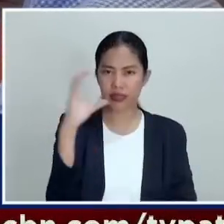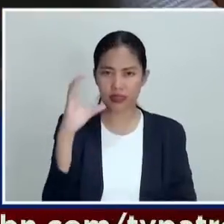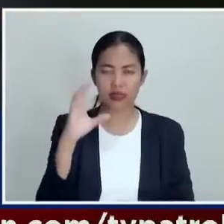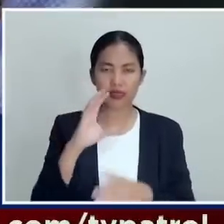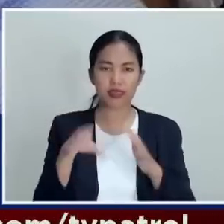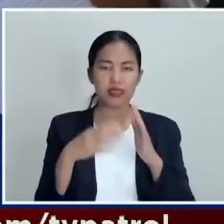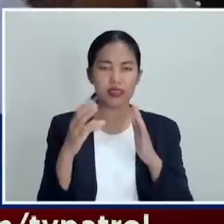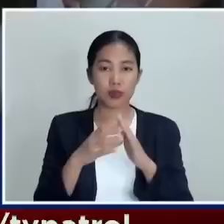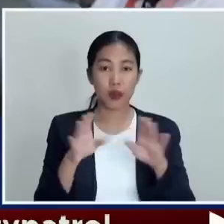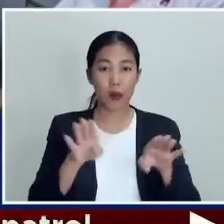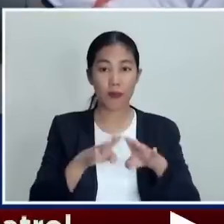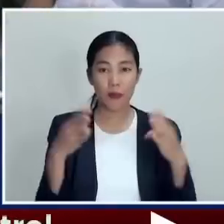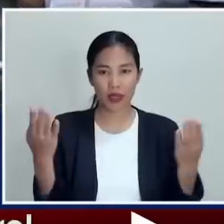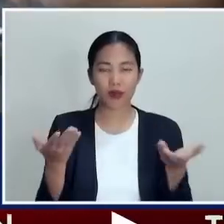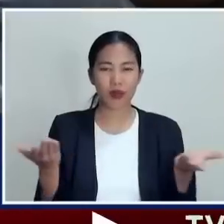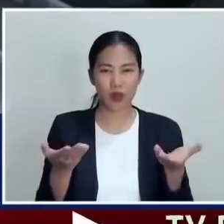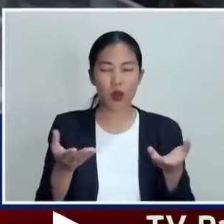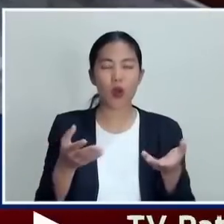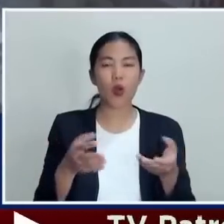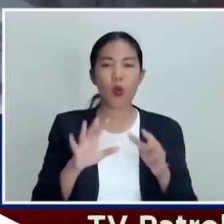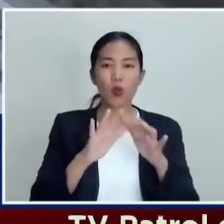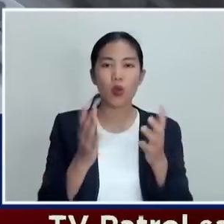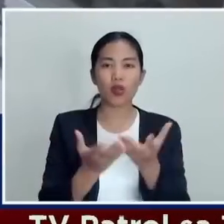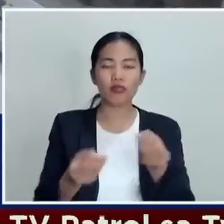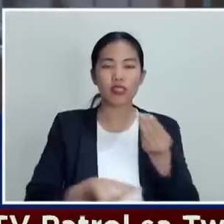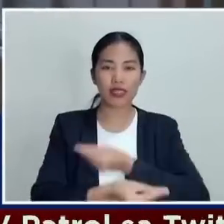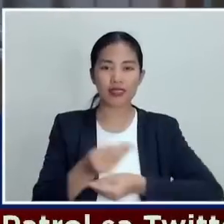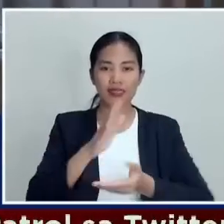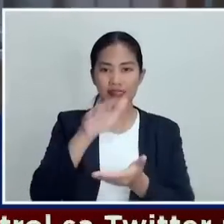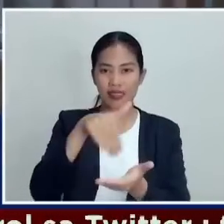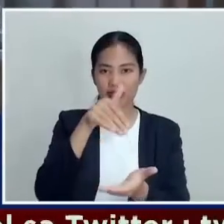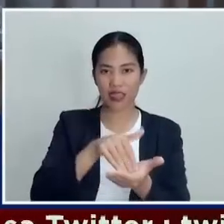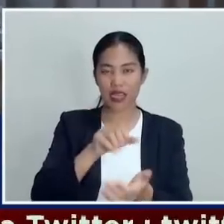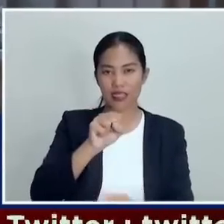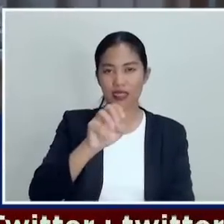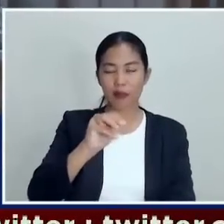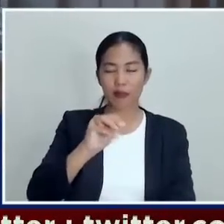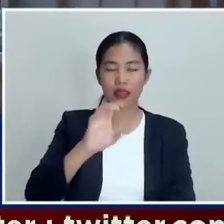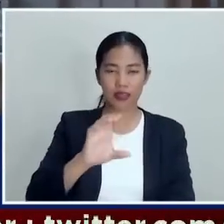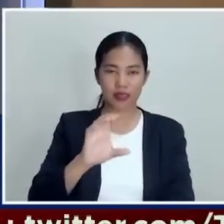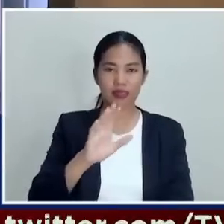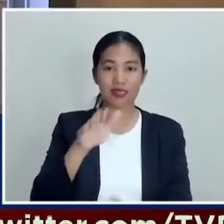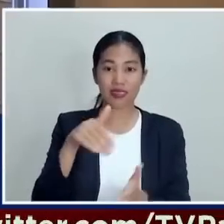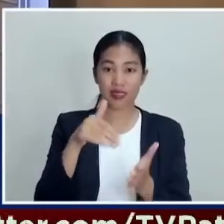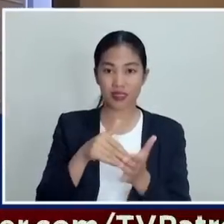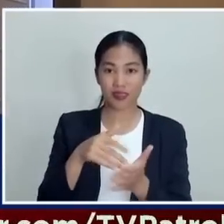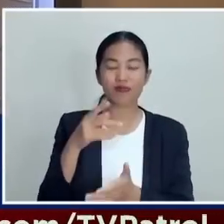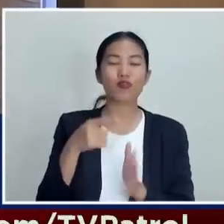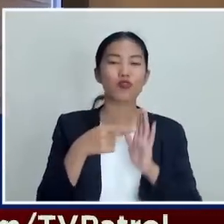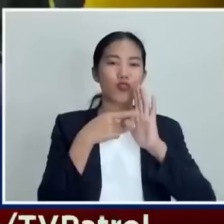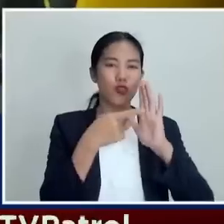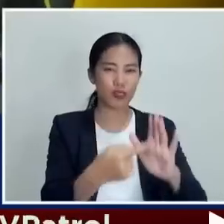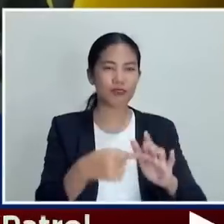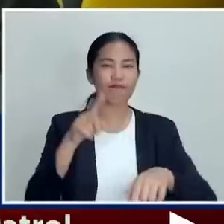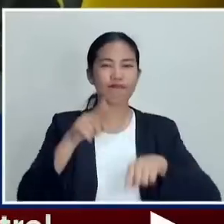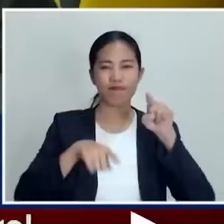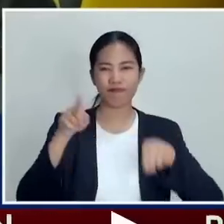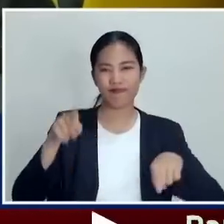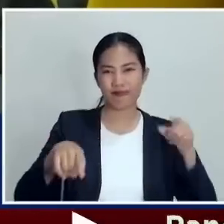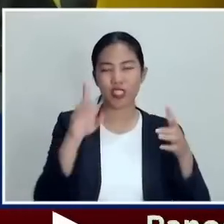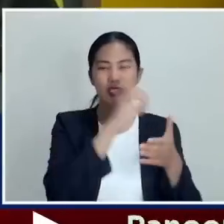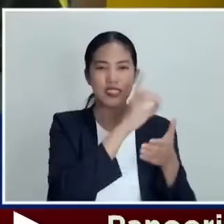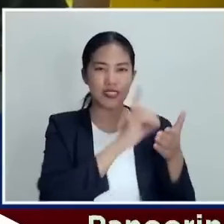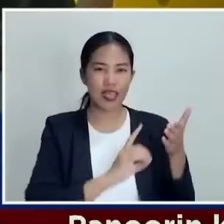sa World Trade Center at SMX Convention Center. Tampok dito ang mga disenyo at teknolohiya sa sektor